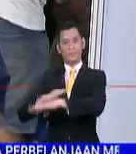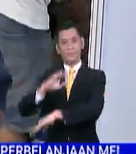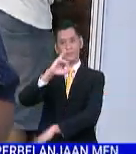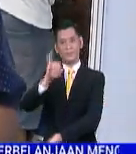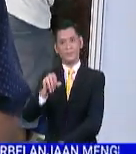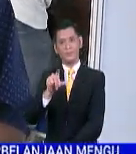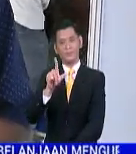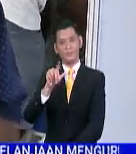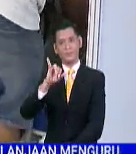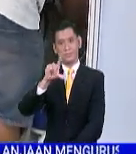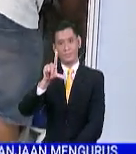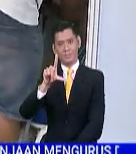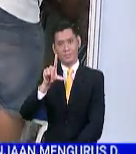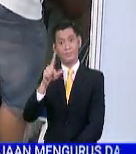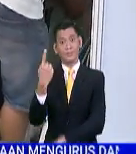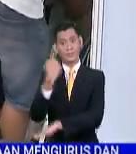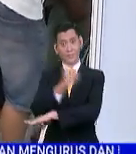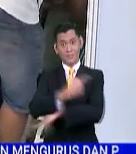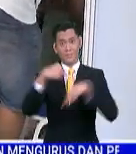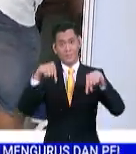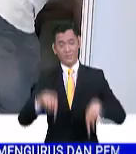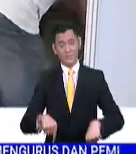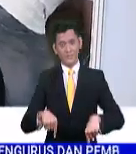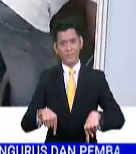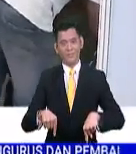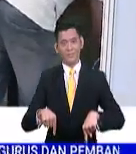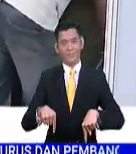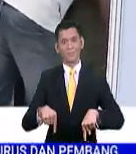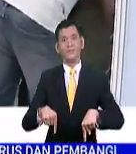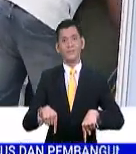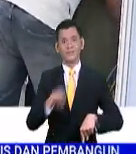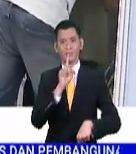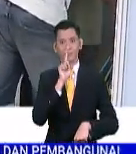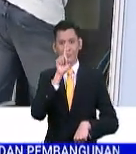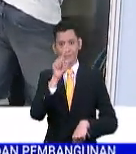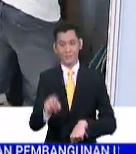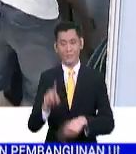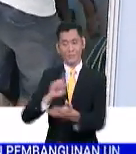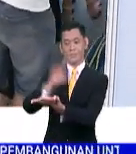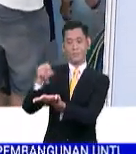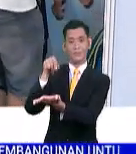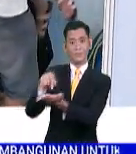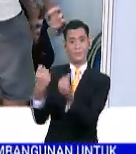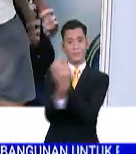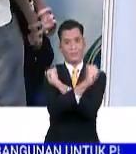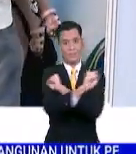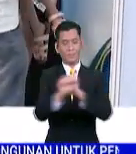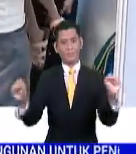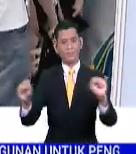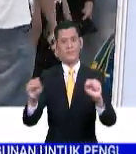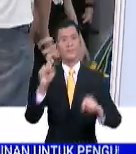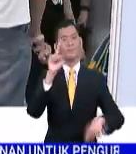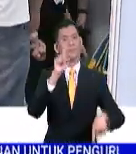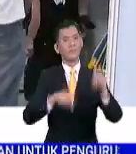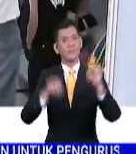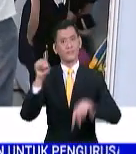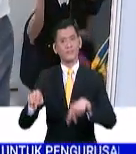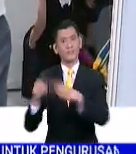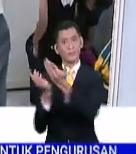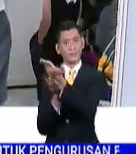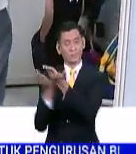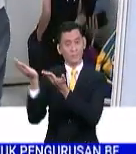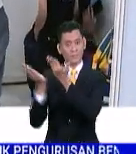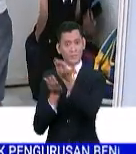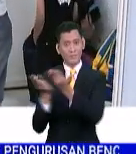ini. Untuk pengetahuan anda, Aziata Arena bukan sebuah PPE yang menyediakan pelbagai kemudahan